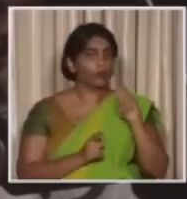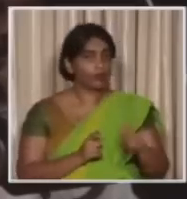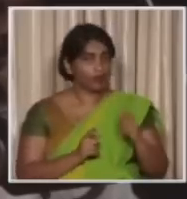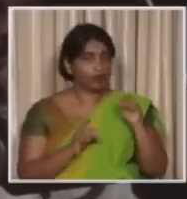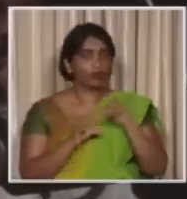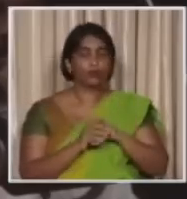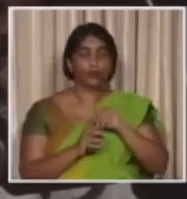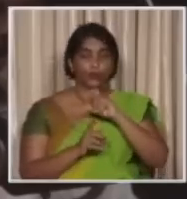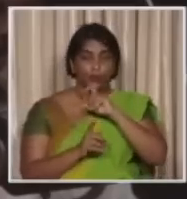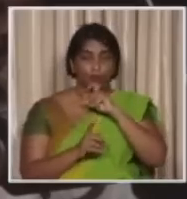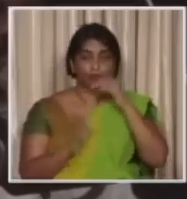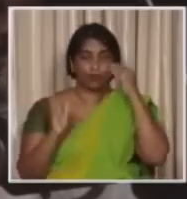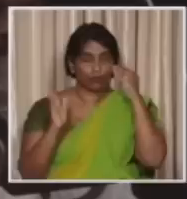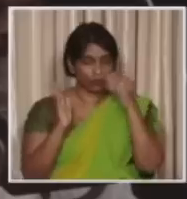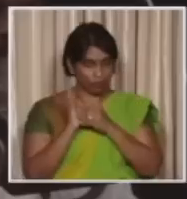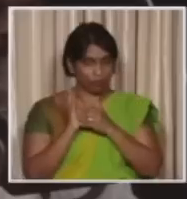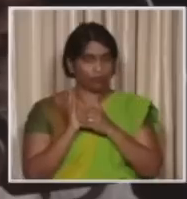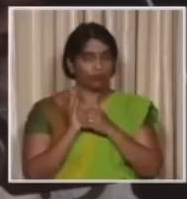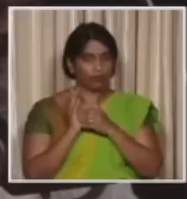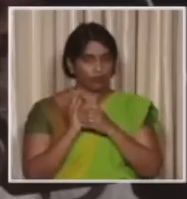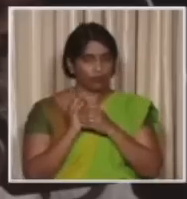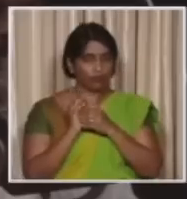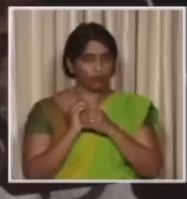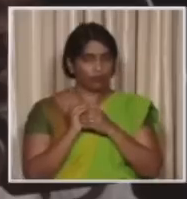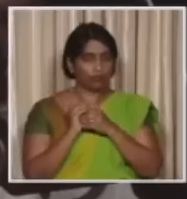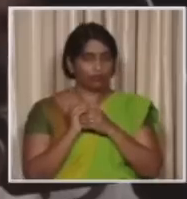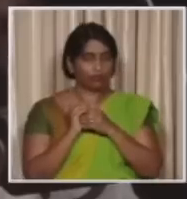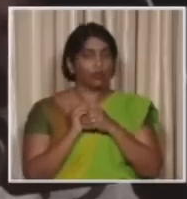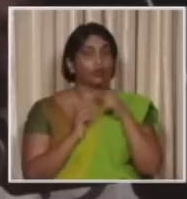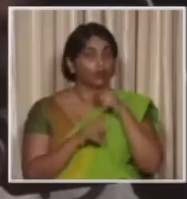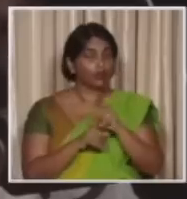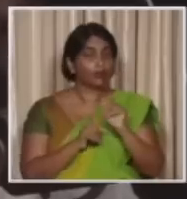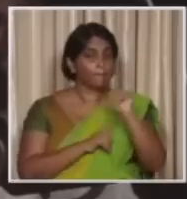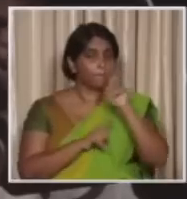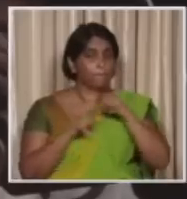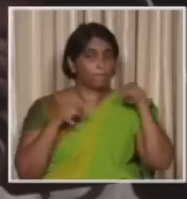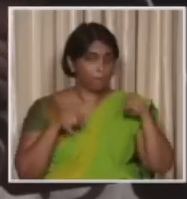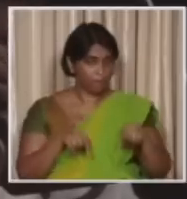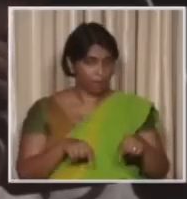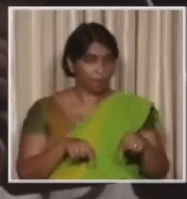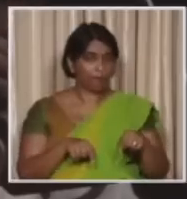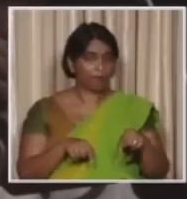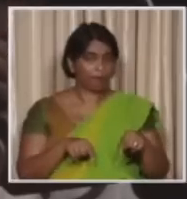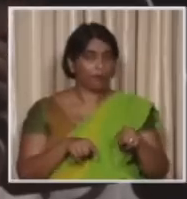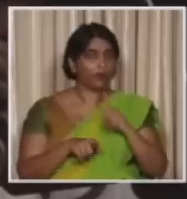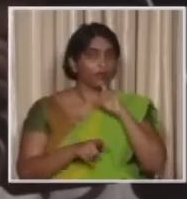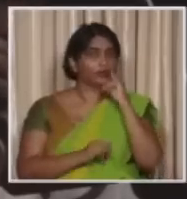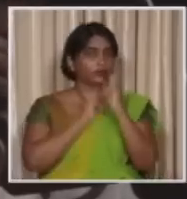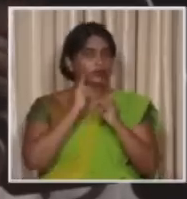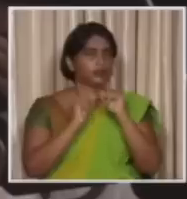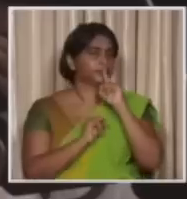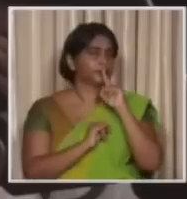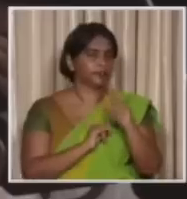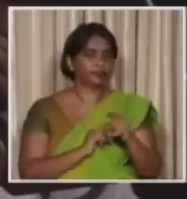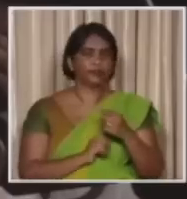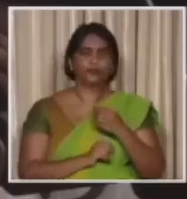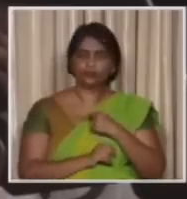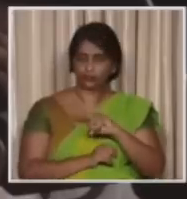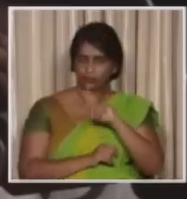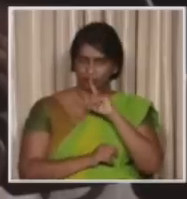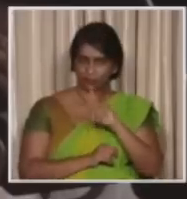ශ්‍රේෂ්ඨාධිකරණයේ නඩු තීන්දුවක් පිළිබඳ මේ සභා ගර්භය තුළ කරන විවේචන. මම